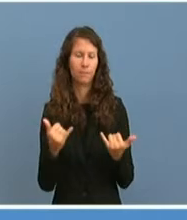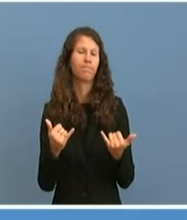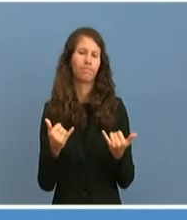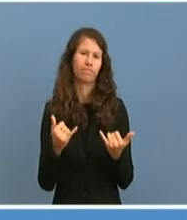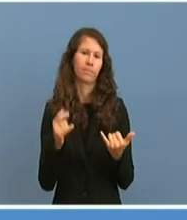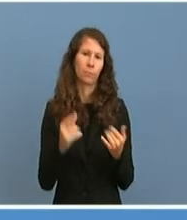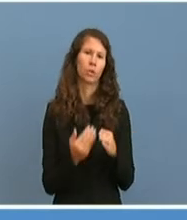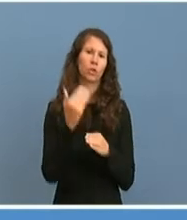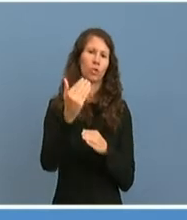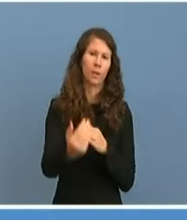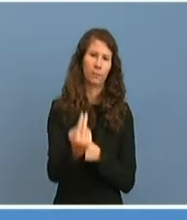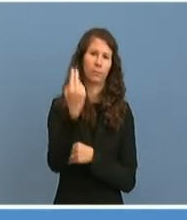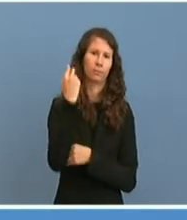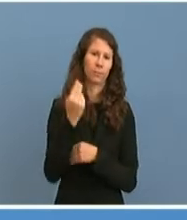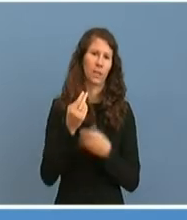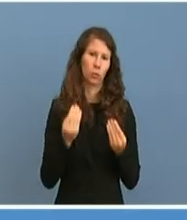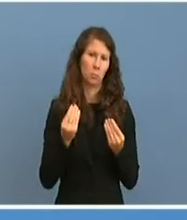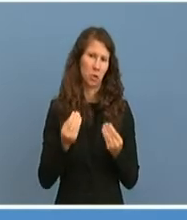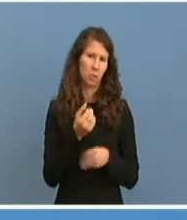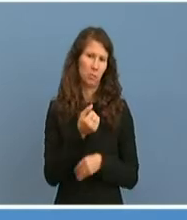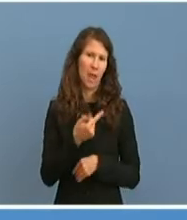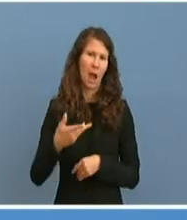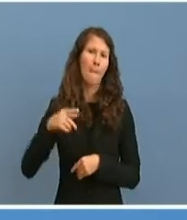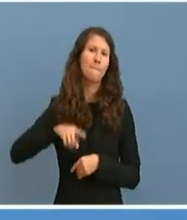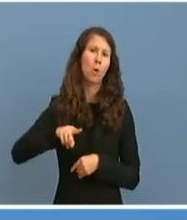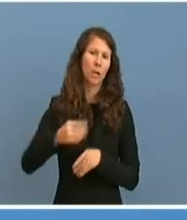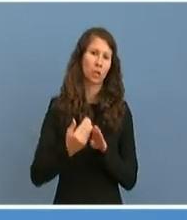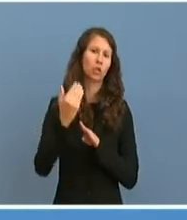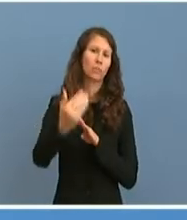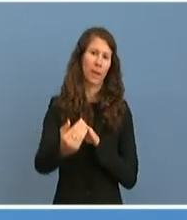erst mehrere Monate hinterher sagen.